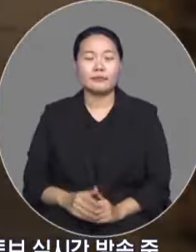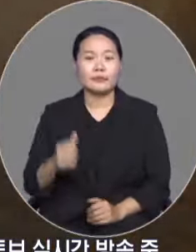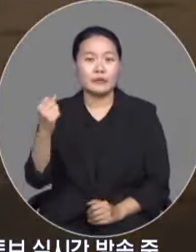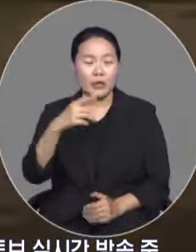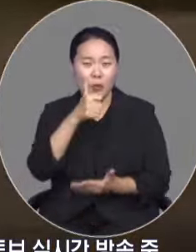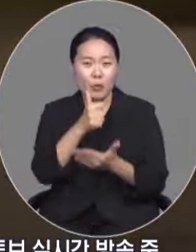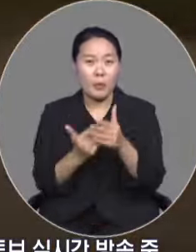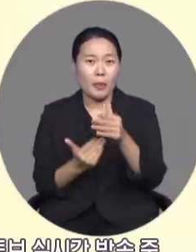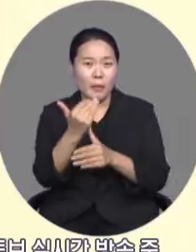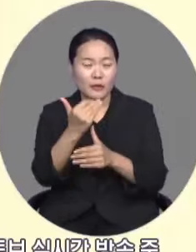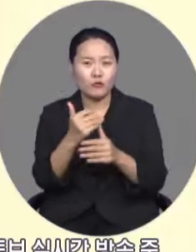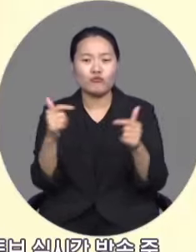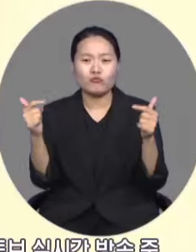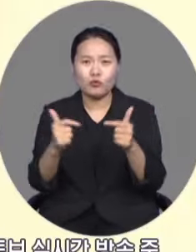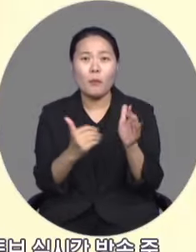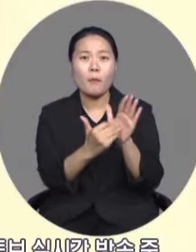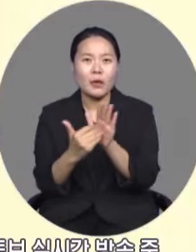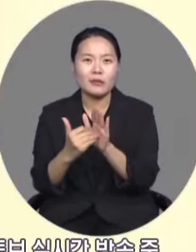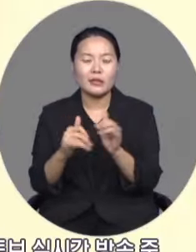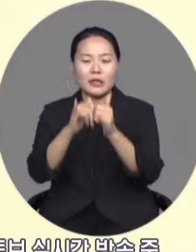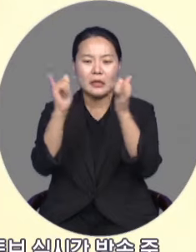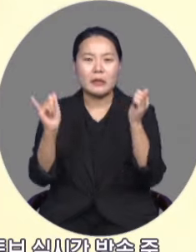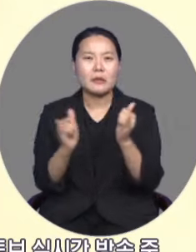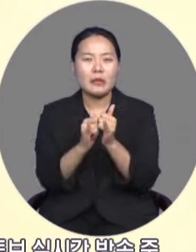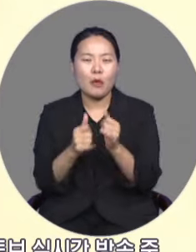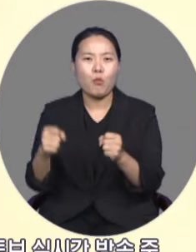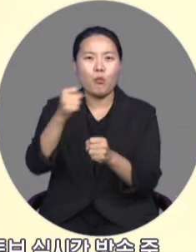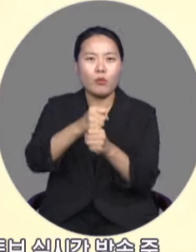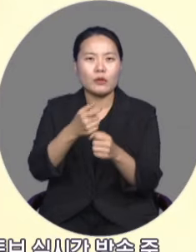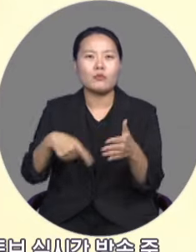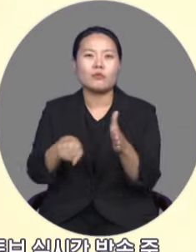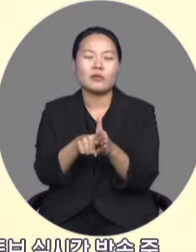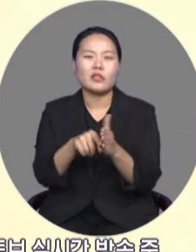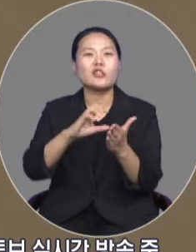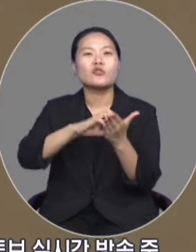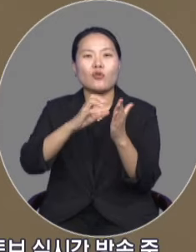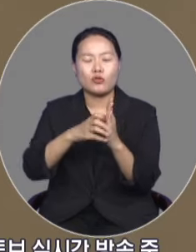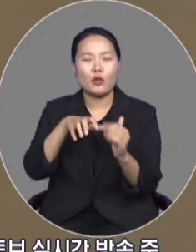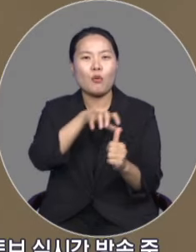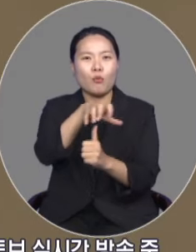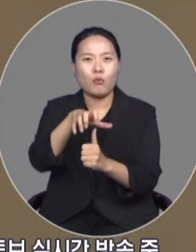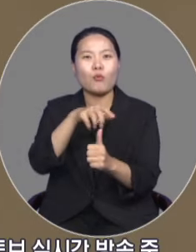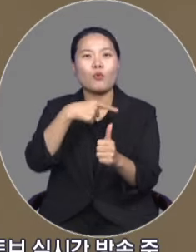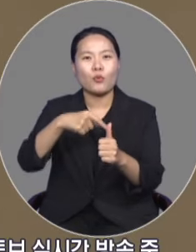재범이라는 악순환을 끊고 청소년들의 사회 복귀를 위해 적절한 보호와 교육을